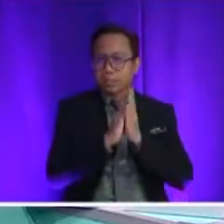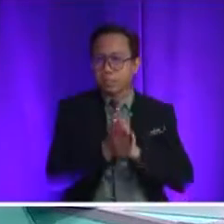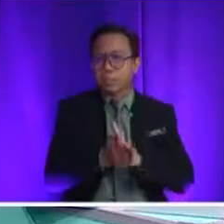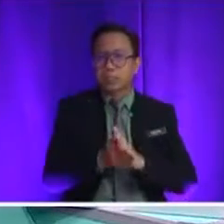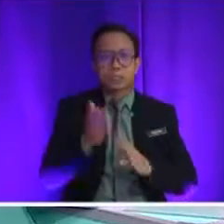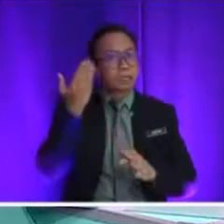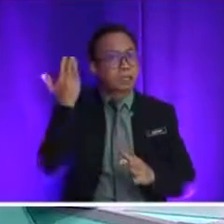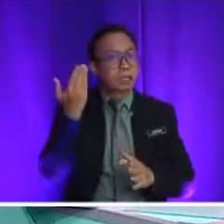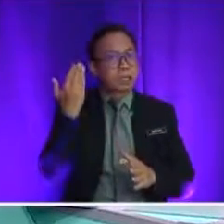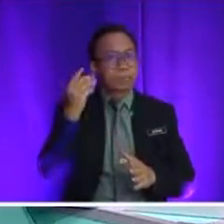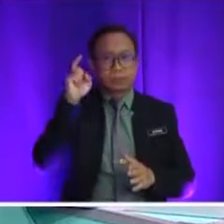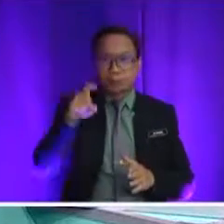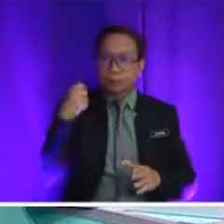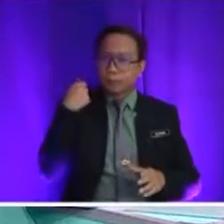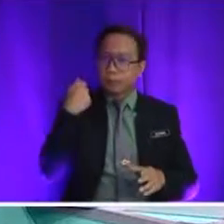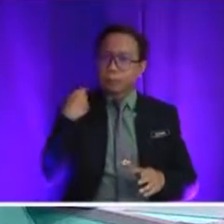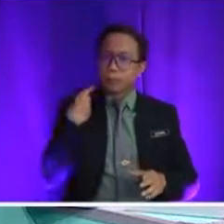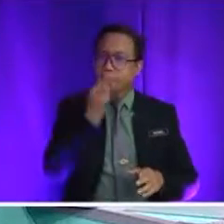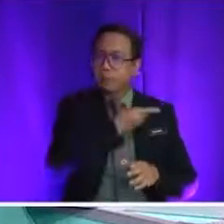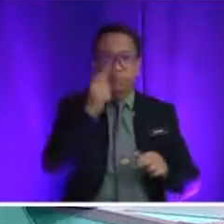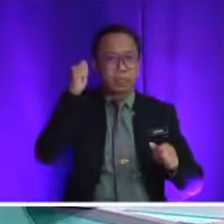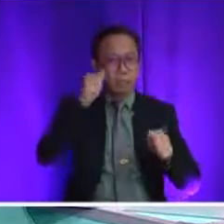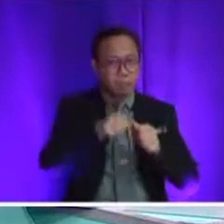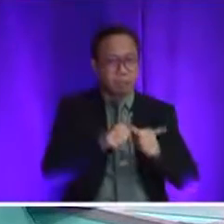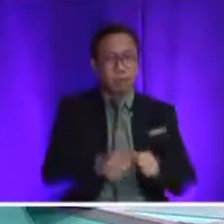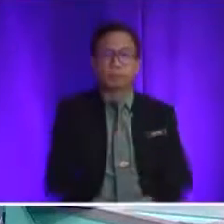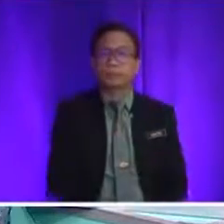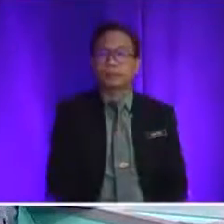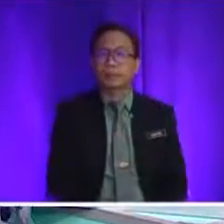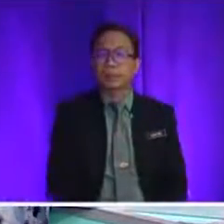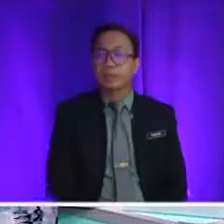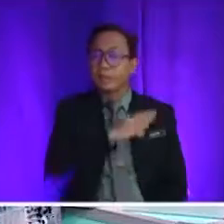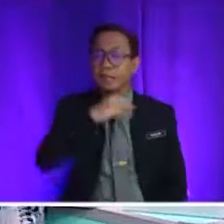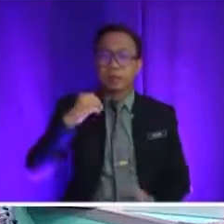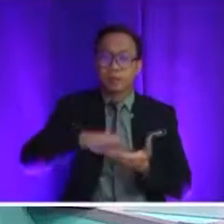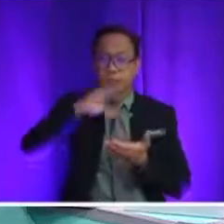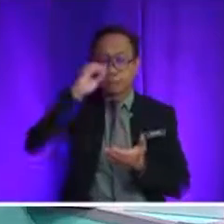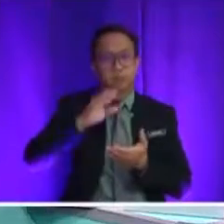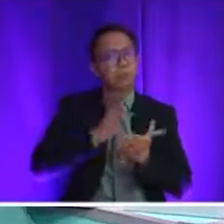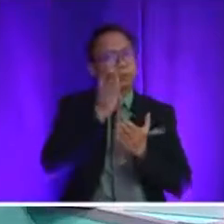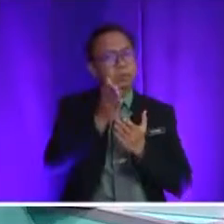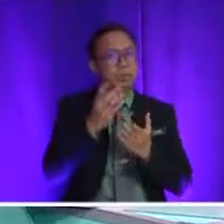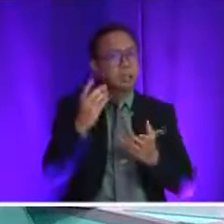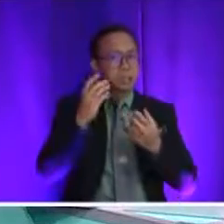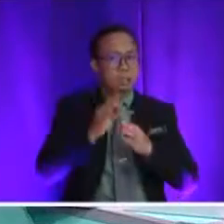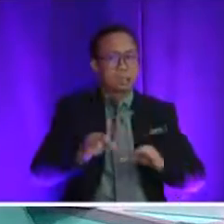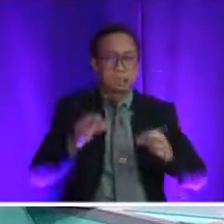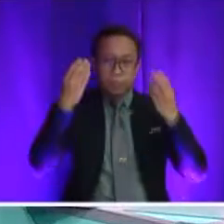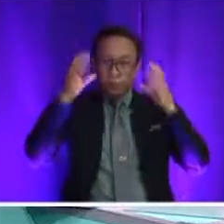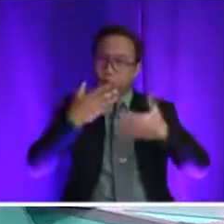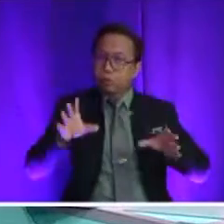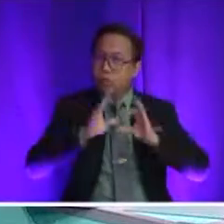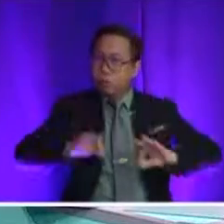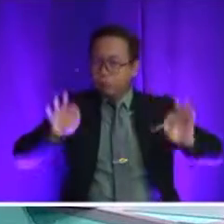yang perlu kita ingat Idan ambil pengajaran Oke seterusnya Oke gede udah cerita panjang lebar tentang